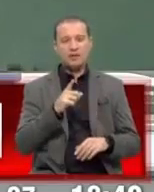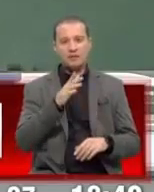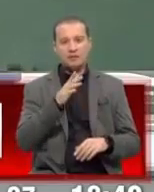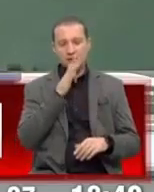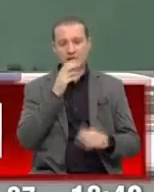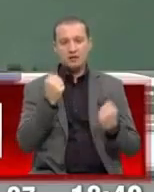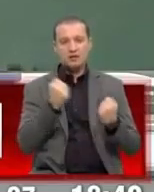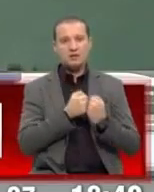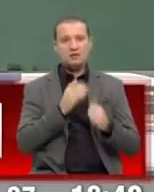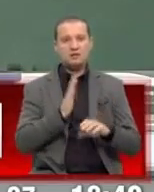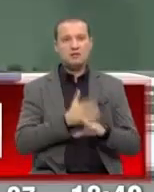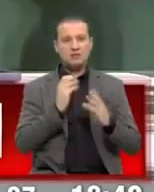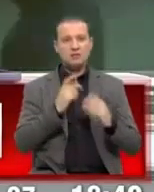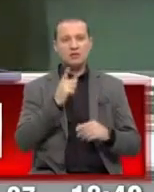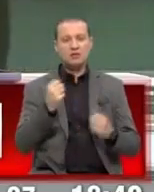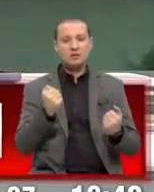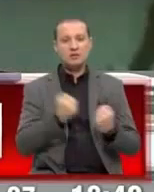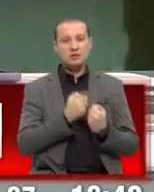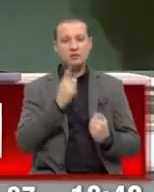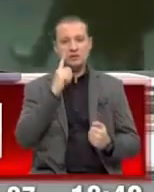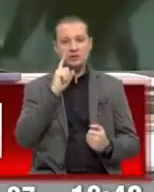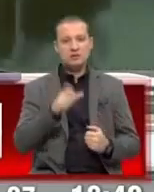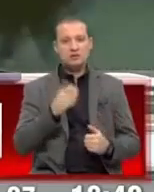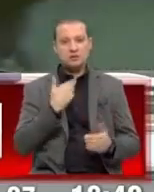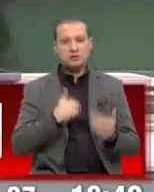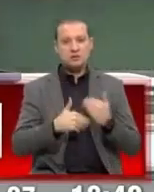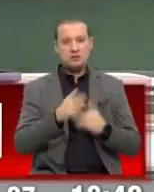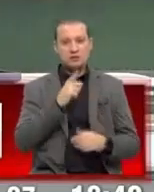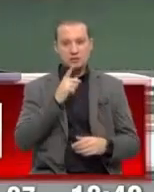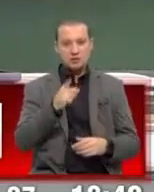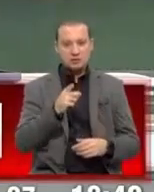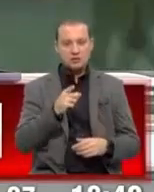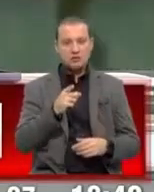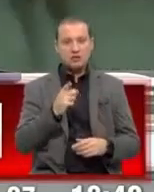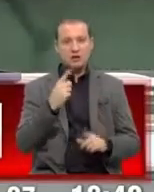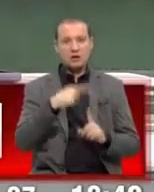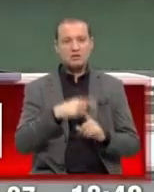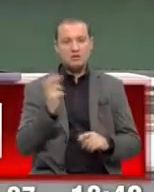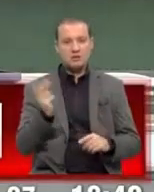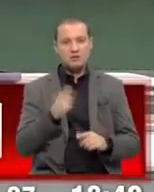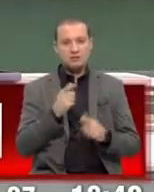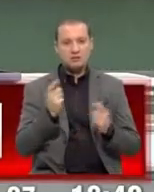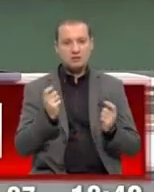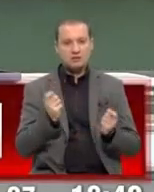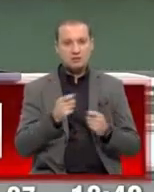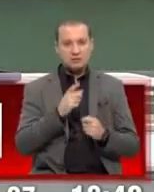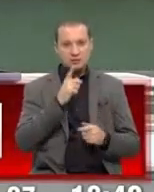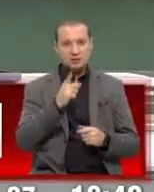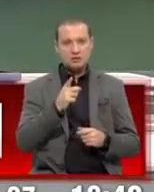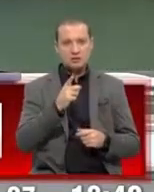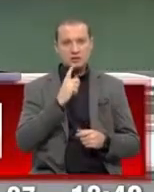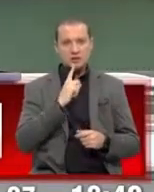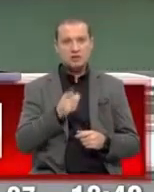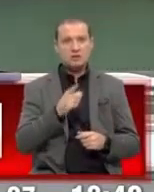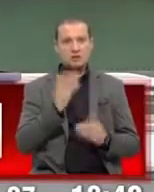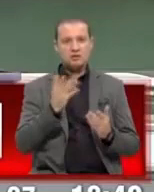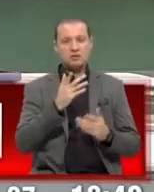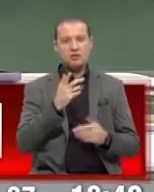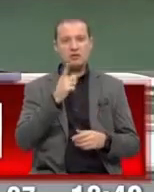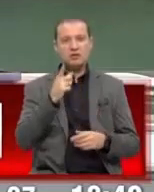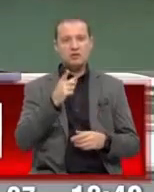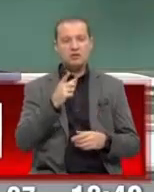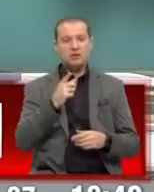kazaya neden olmuşsa, o kazada bir kişiyi yaralamışsa, üzerine bir de kaçmaya kalkmışsa, dense en basit